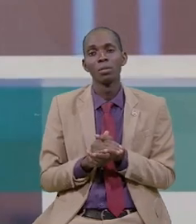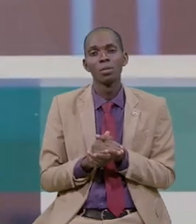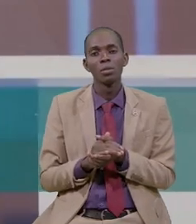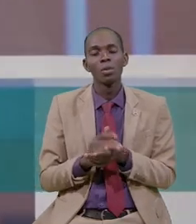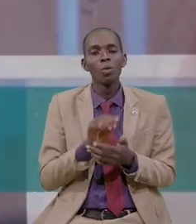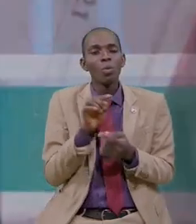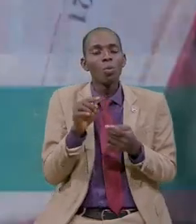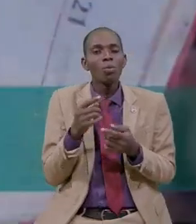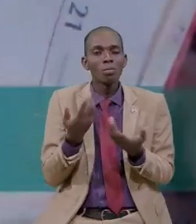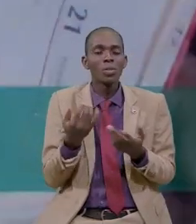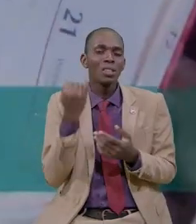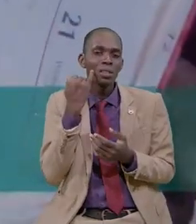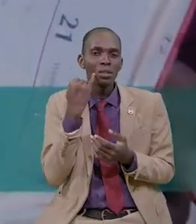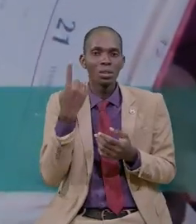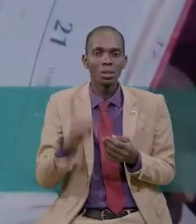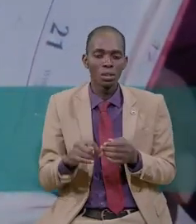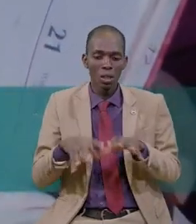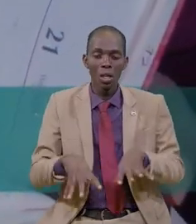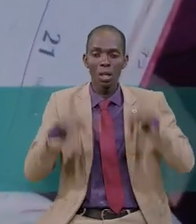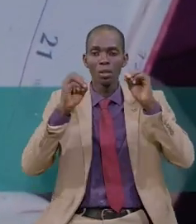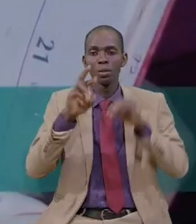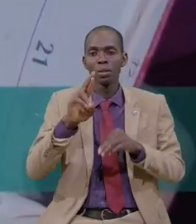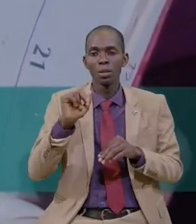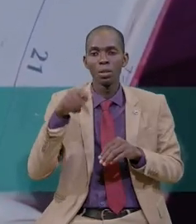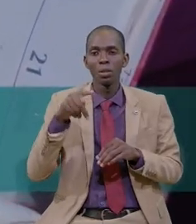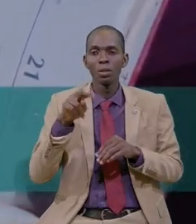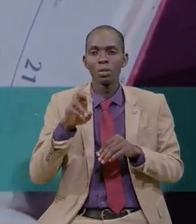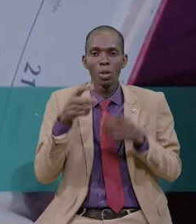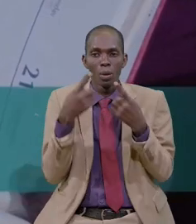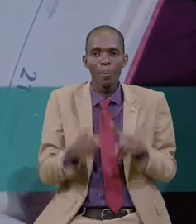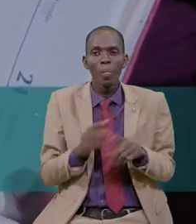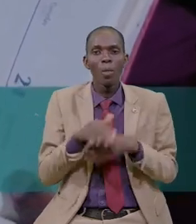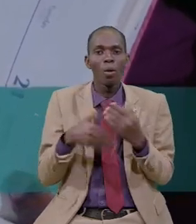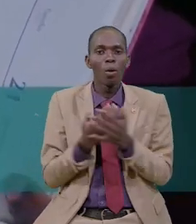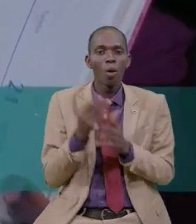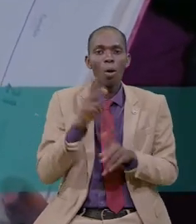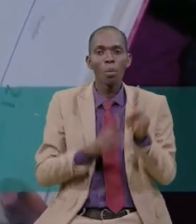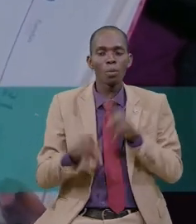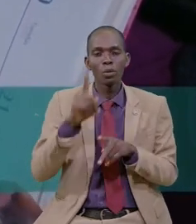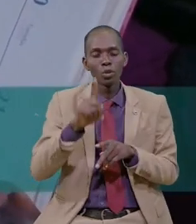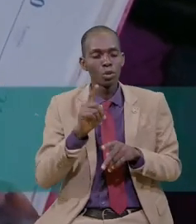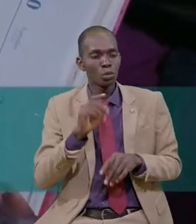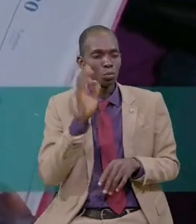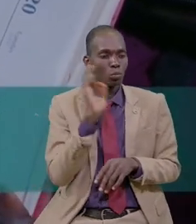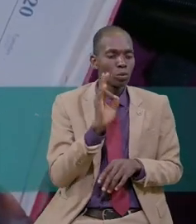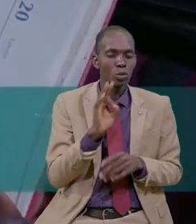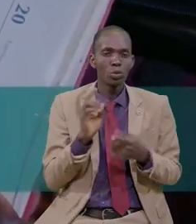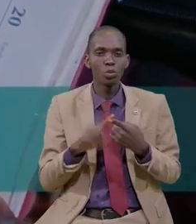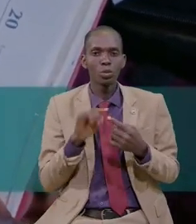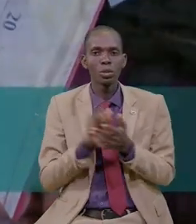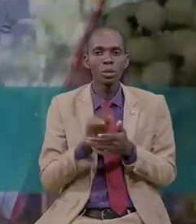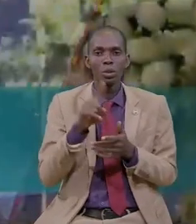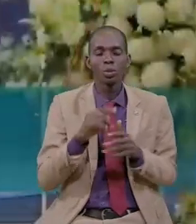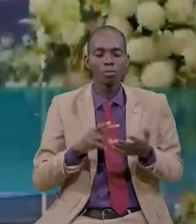l'enlèvement avait lieu et tous ceux à qui tu prêches, ceux qui dansent avec toi, qui